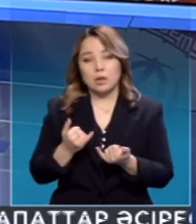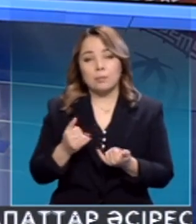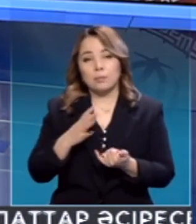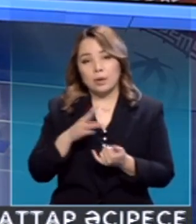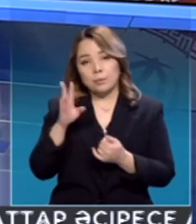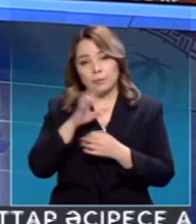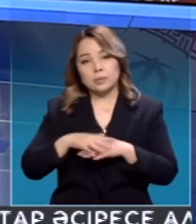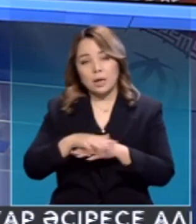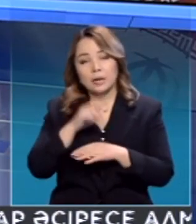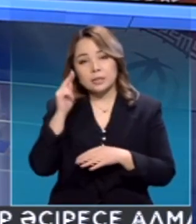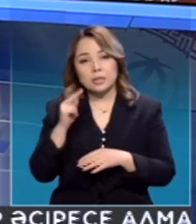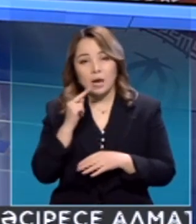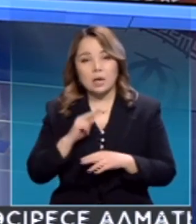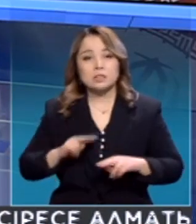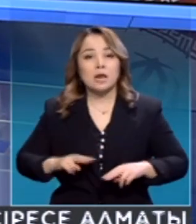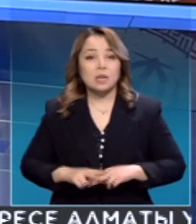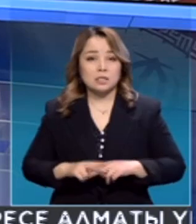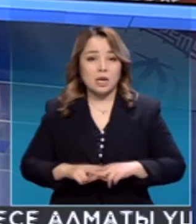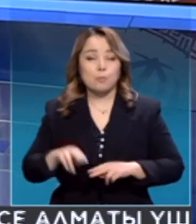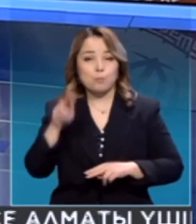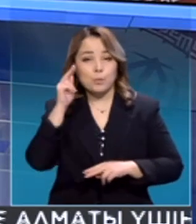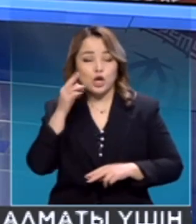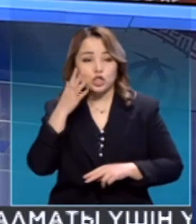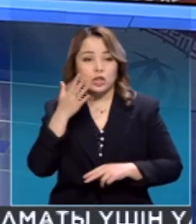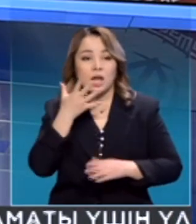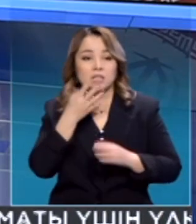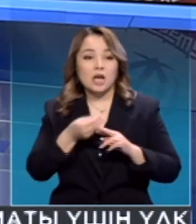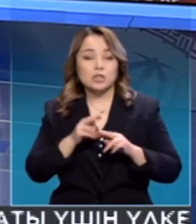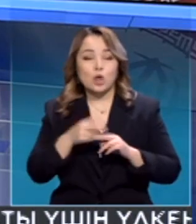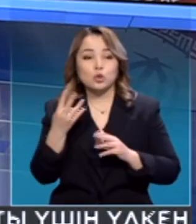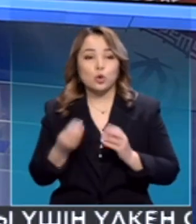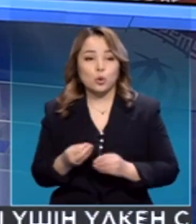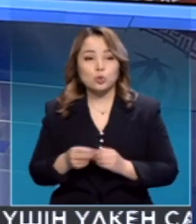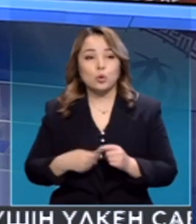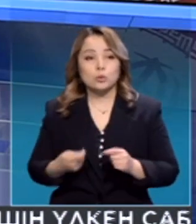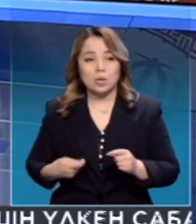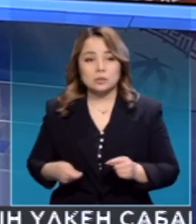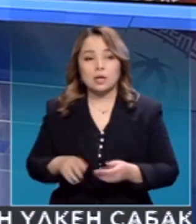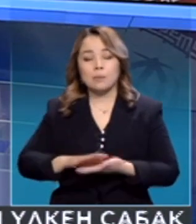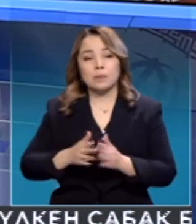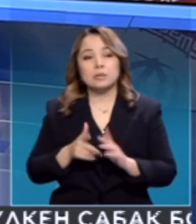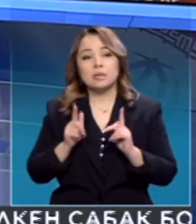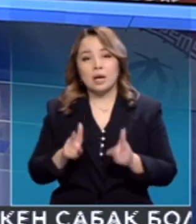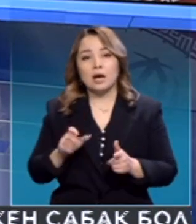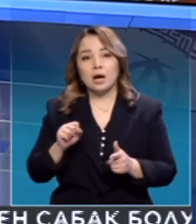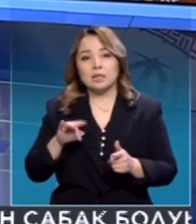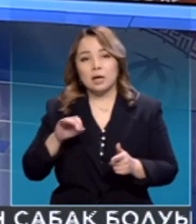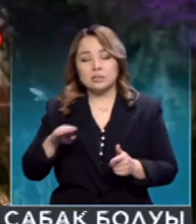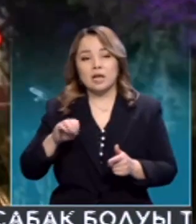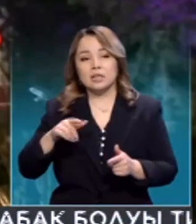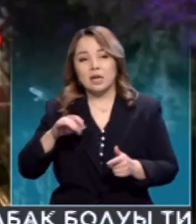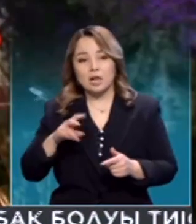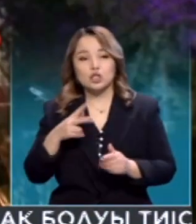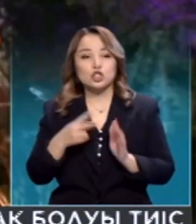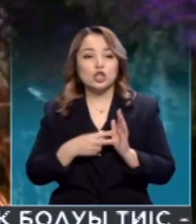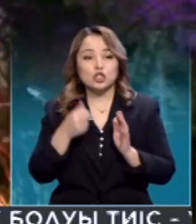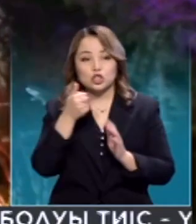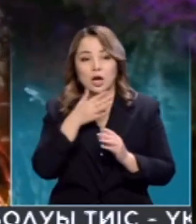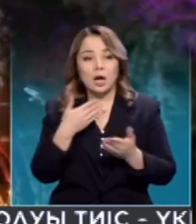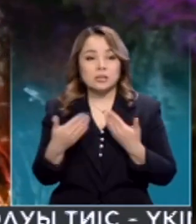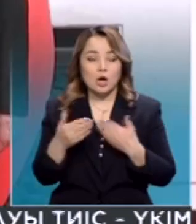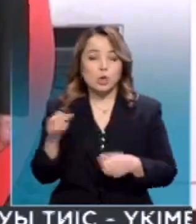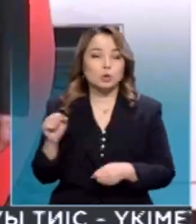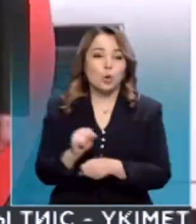мәлімдеме Қытай астанасы Бейжінде 4 күнге созылған келіссөздерден кейін жасалды. Әр-Рияд пен Тегеран қатынастары 7 жыл бұрын тоқтаған